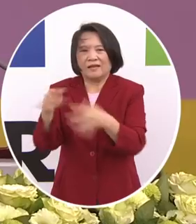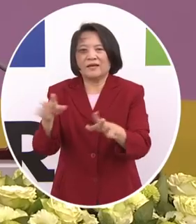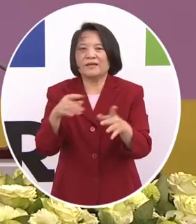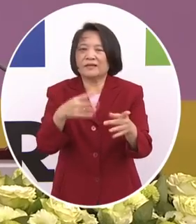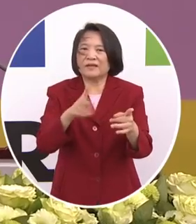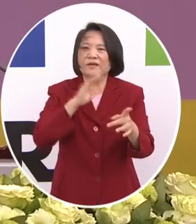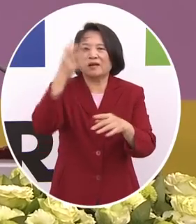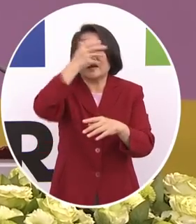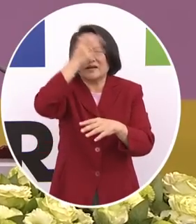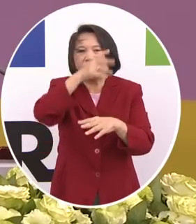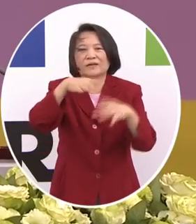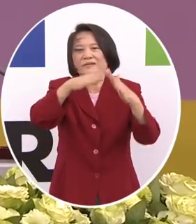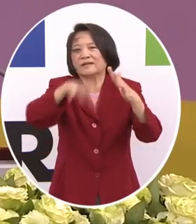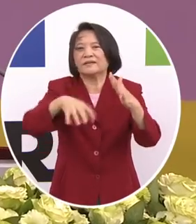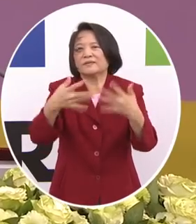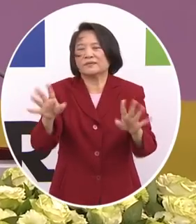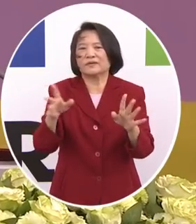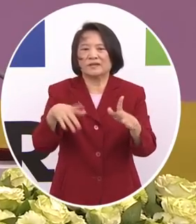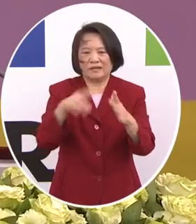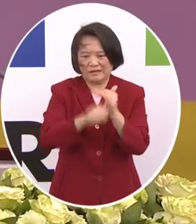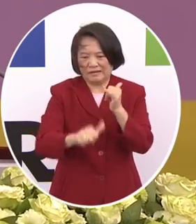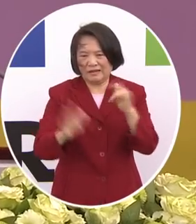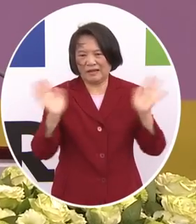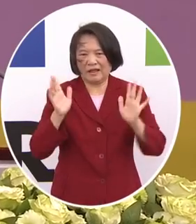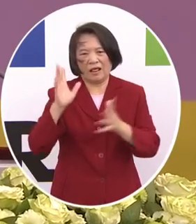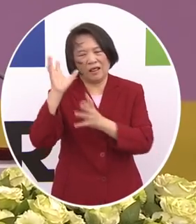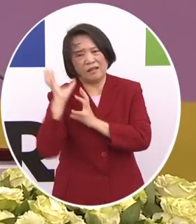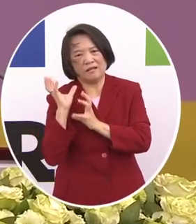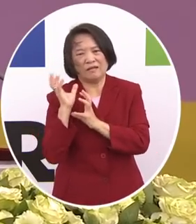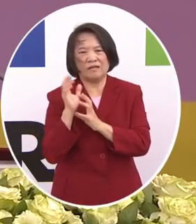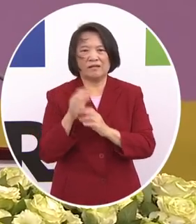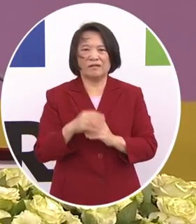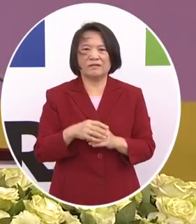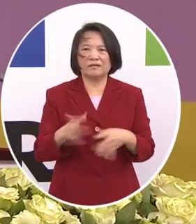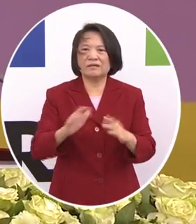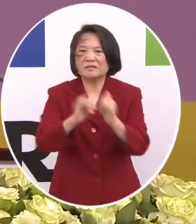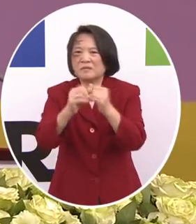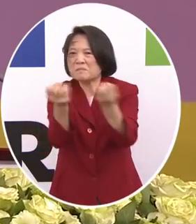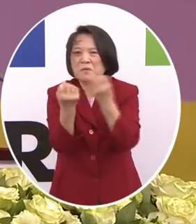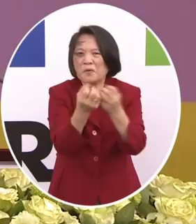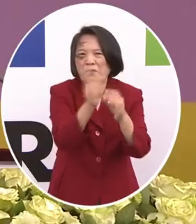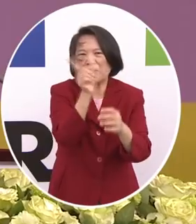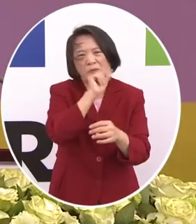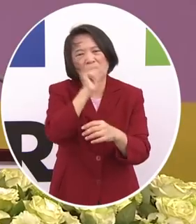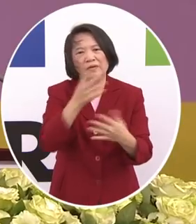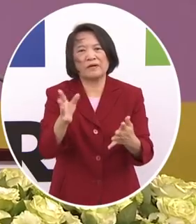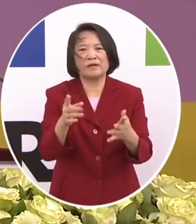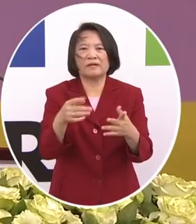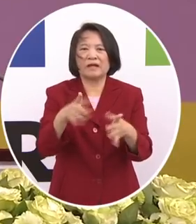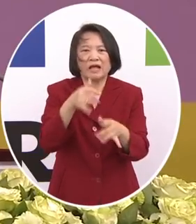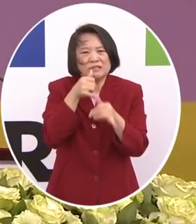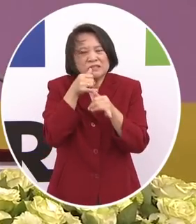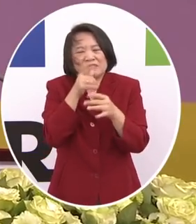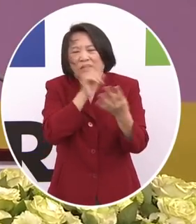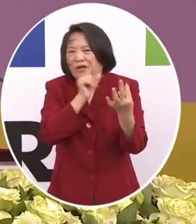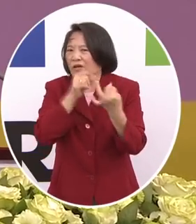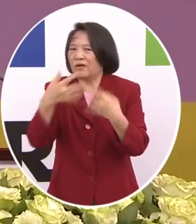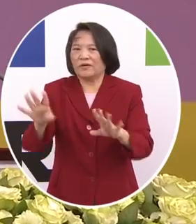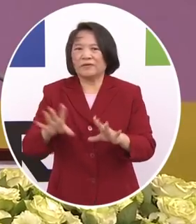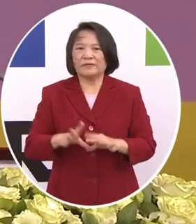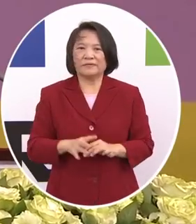有人照顾，育儿负担沉重，社会治安不佳，毒品泛滥，动摇国本等问